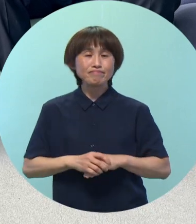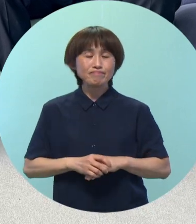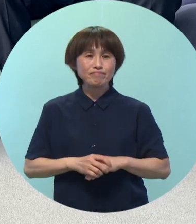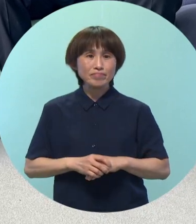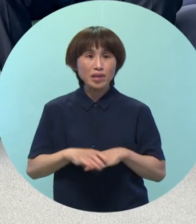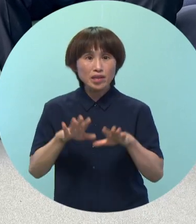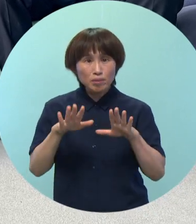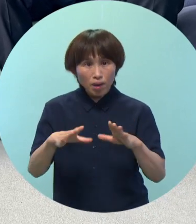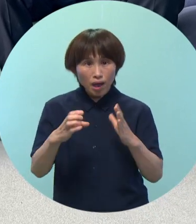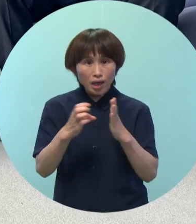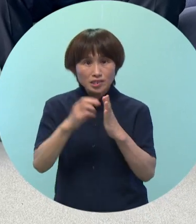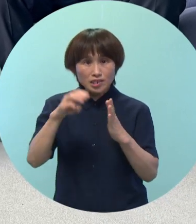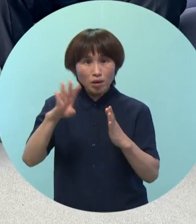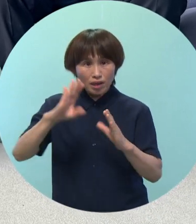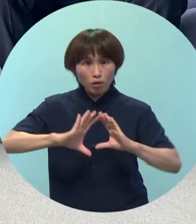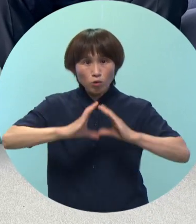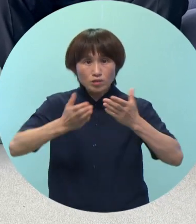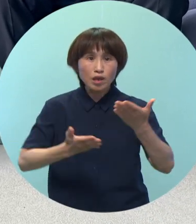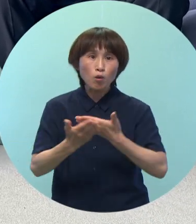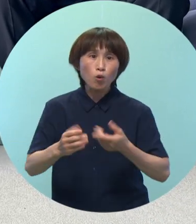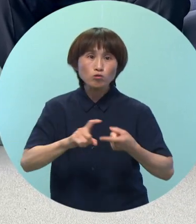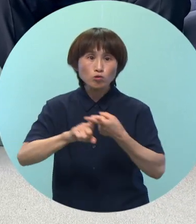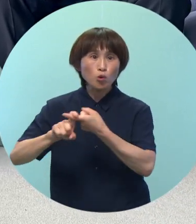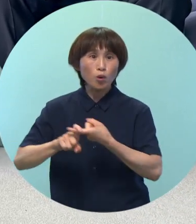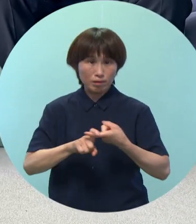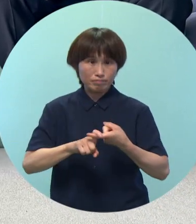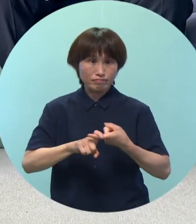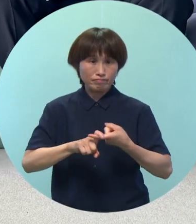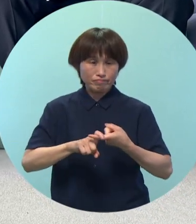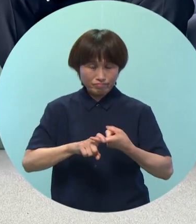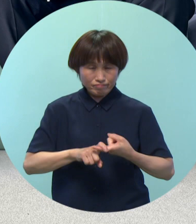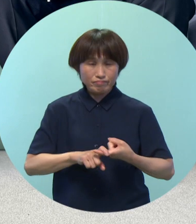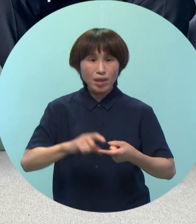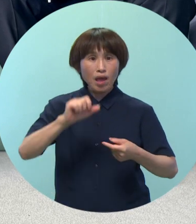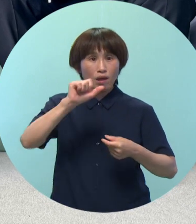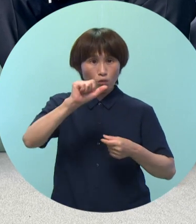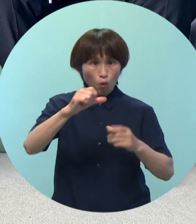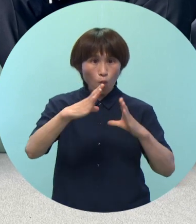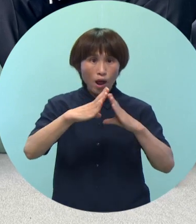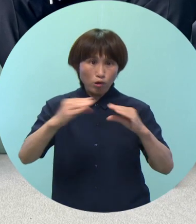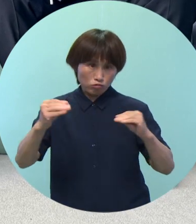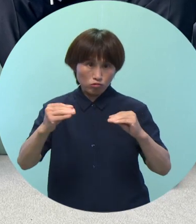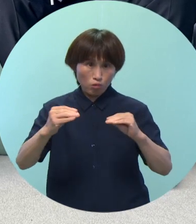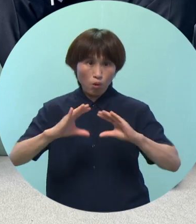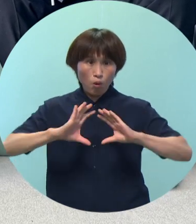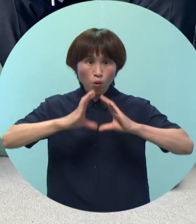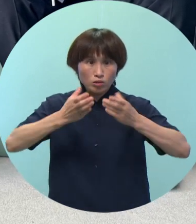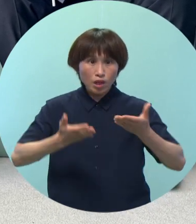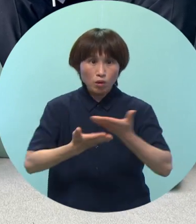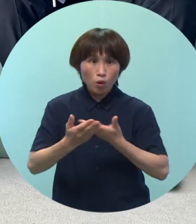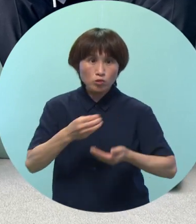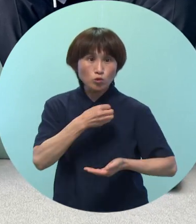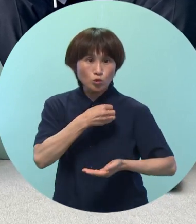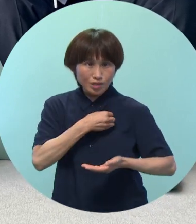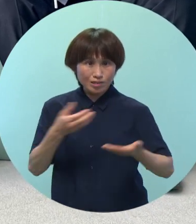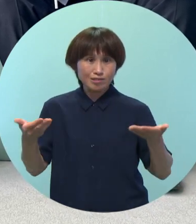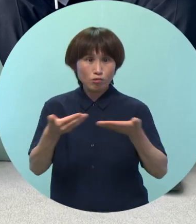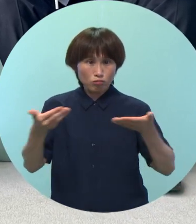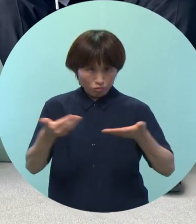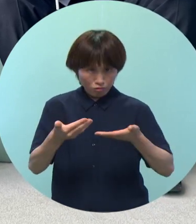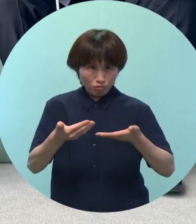現在石川県国際交流協会にはガブリエルさんを含め5カ国の国際交流員が働いています